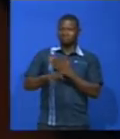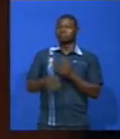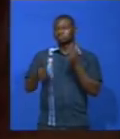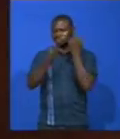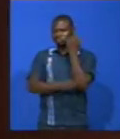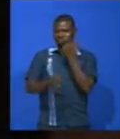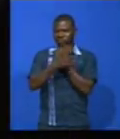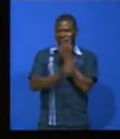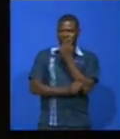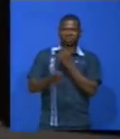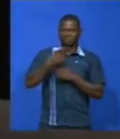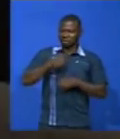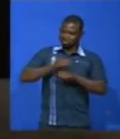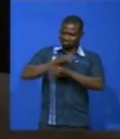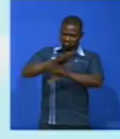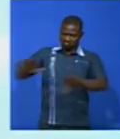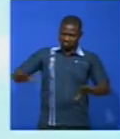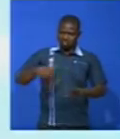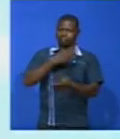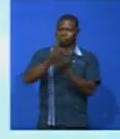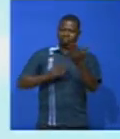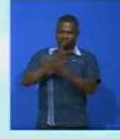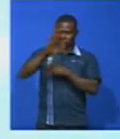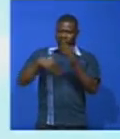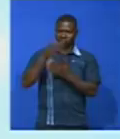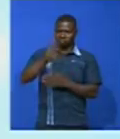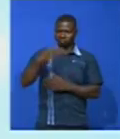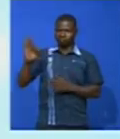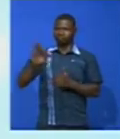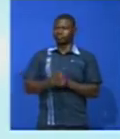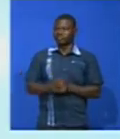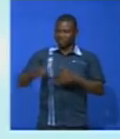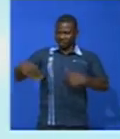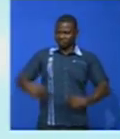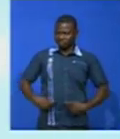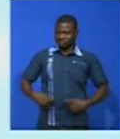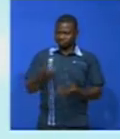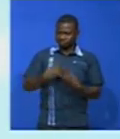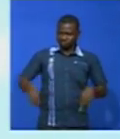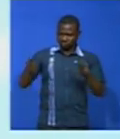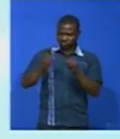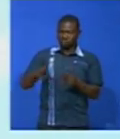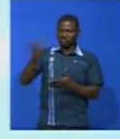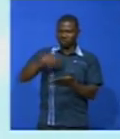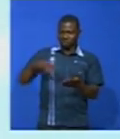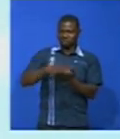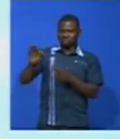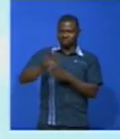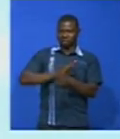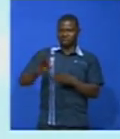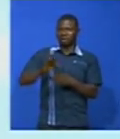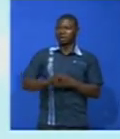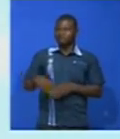être étendue à toutes les villes du Burkina. Les jeunes, on les retrouve au centre d'une formation initiée par